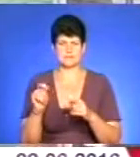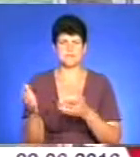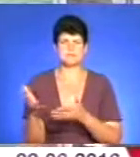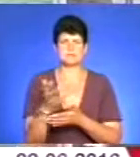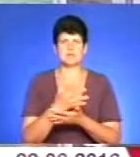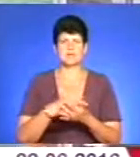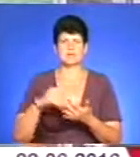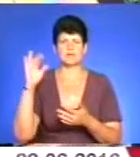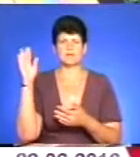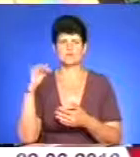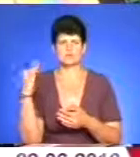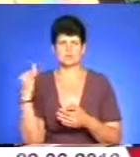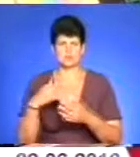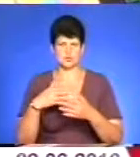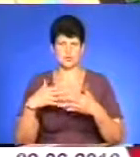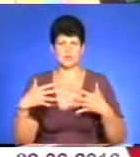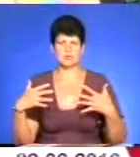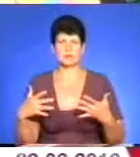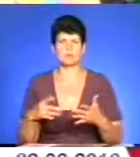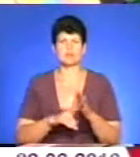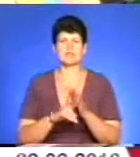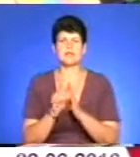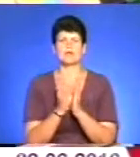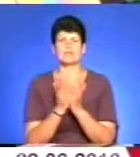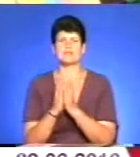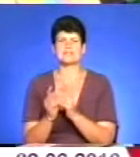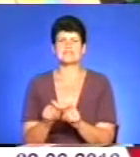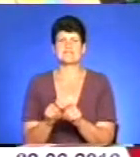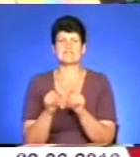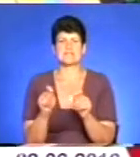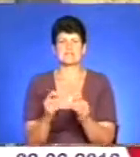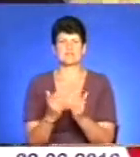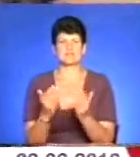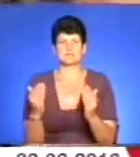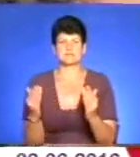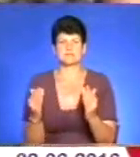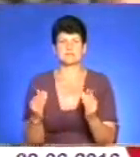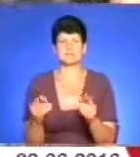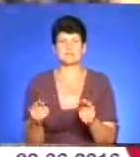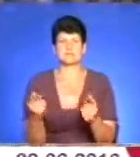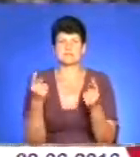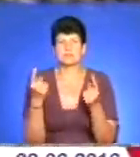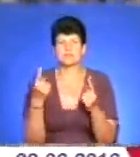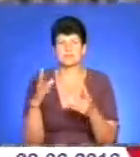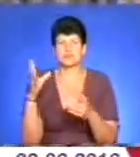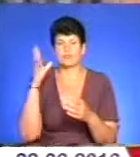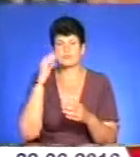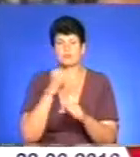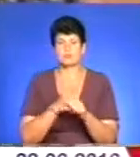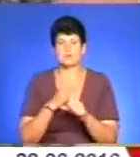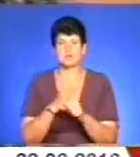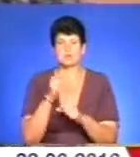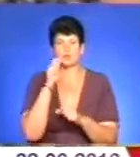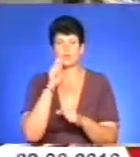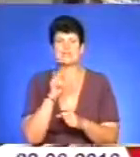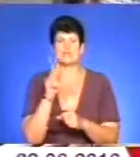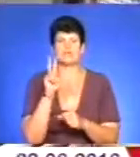почали в бібліотеці і навіть відкрили виставку. Фундаментальною вважають працю «Україна у Другій світовій